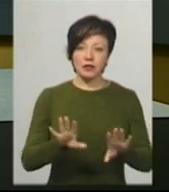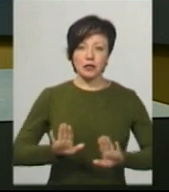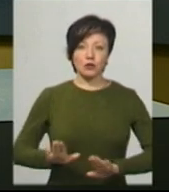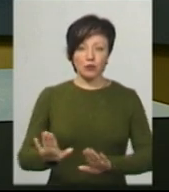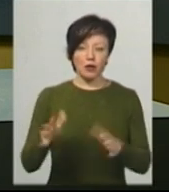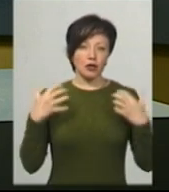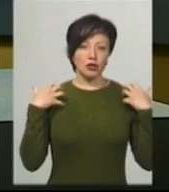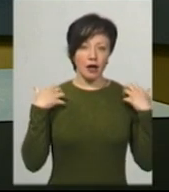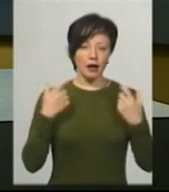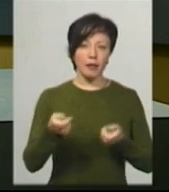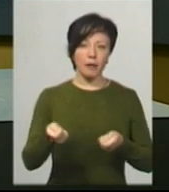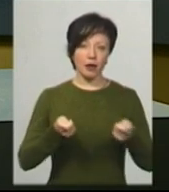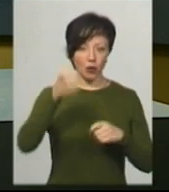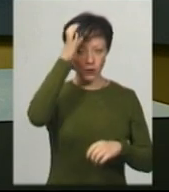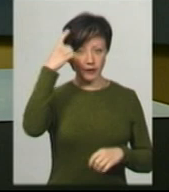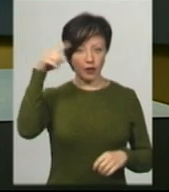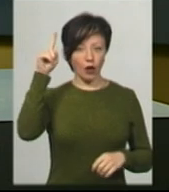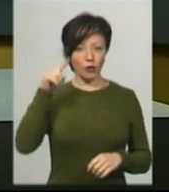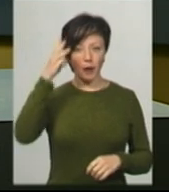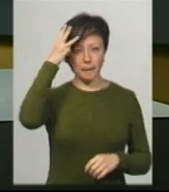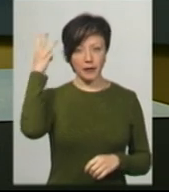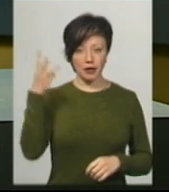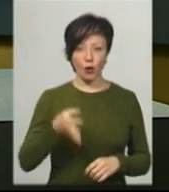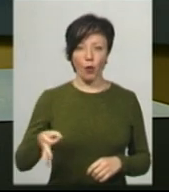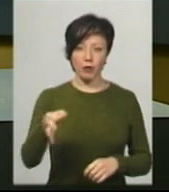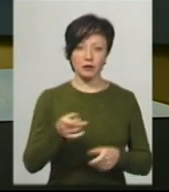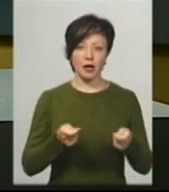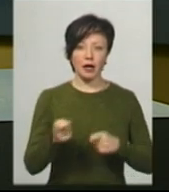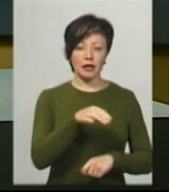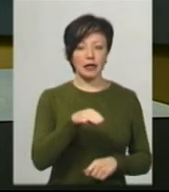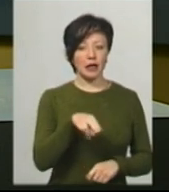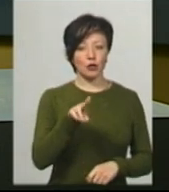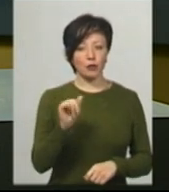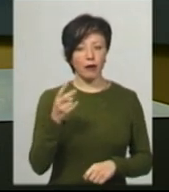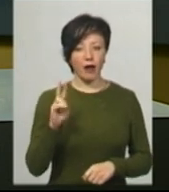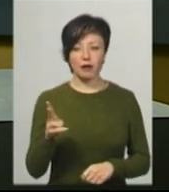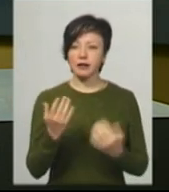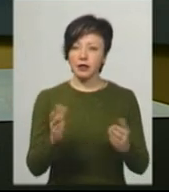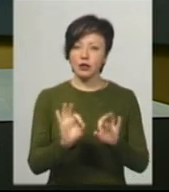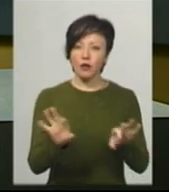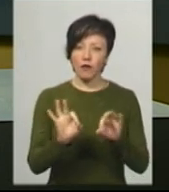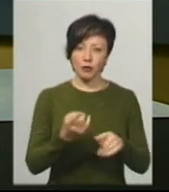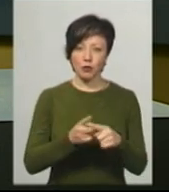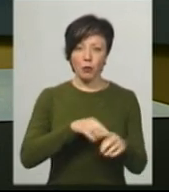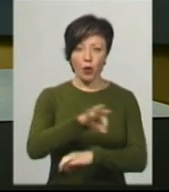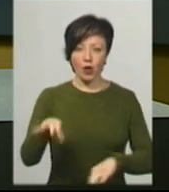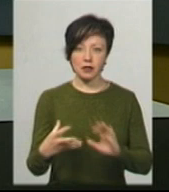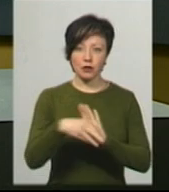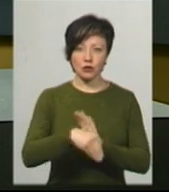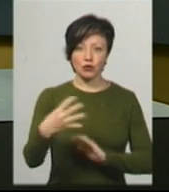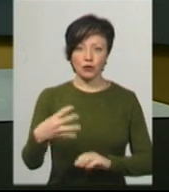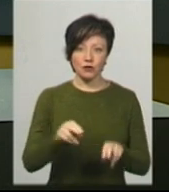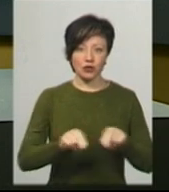заступниця начальника Департаменту освіти і науки Хмельницької ОДА Тетяна Дупляк. За її словами, до даного проєкту залучено 40